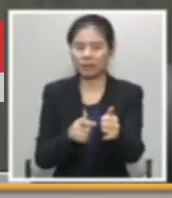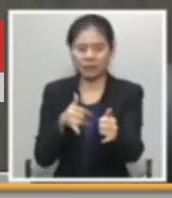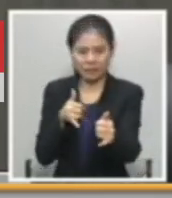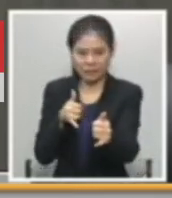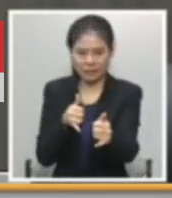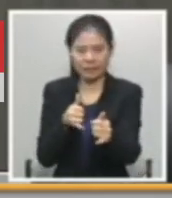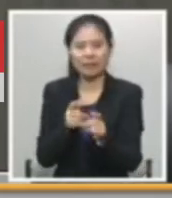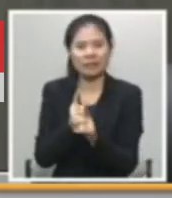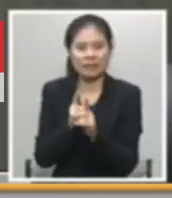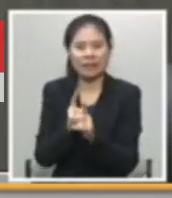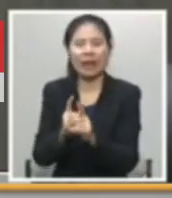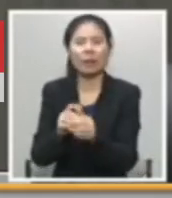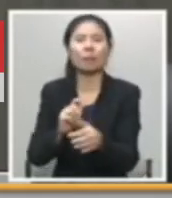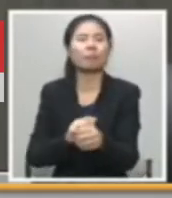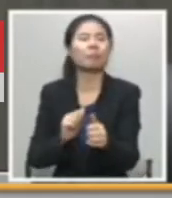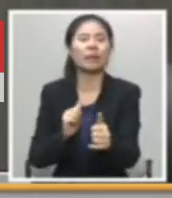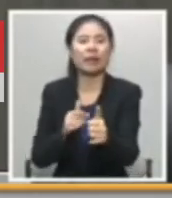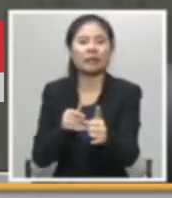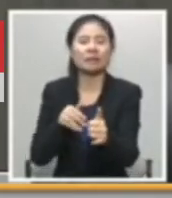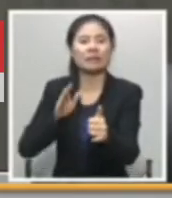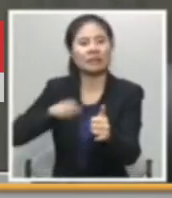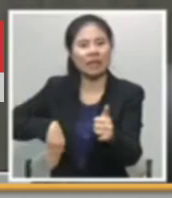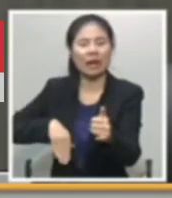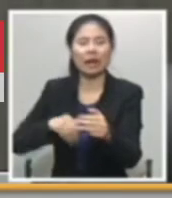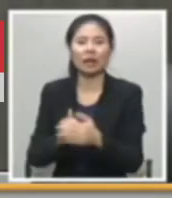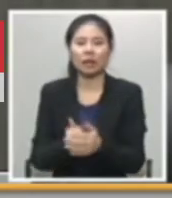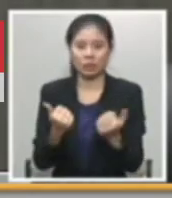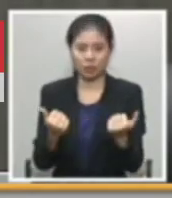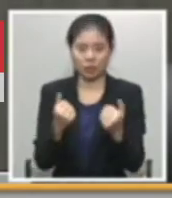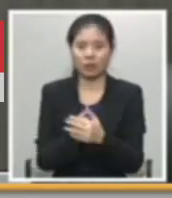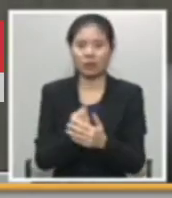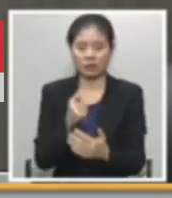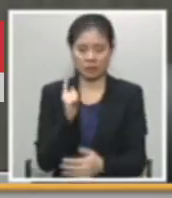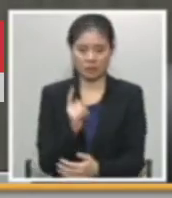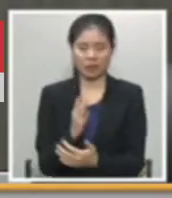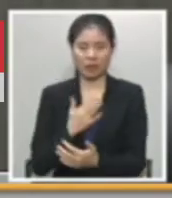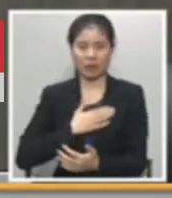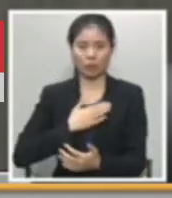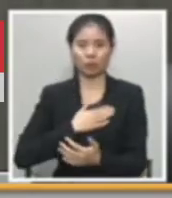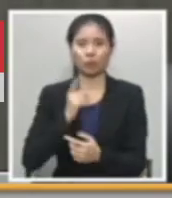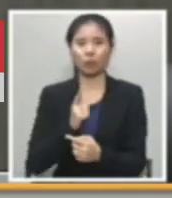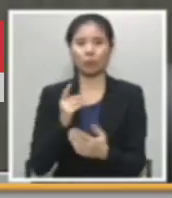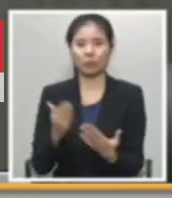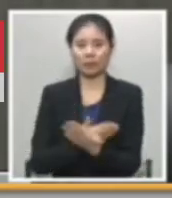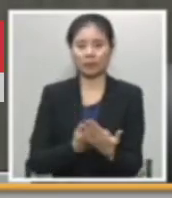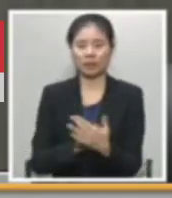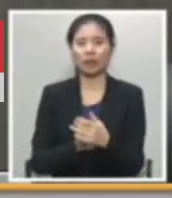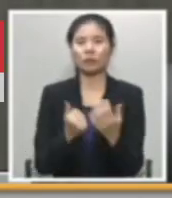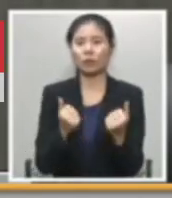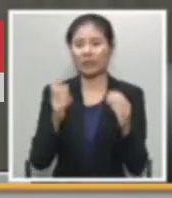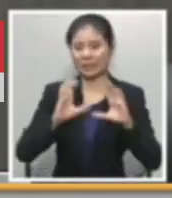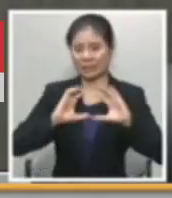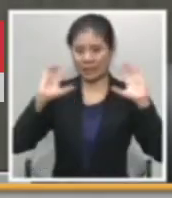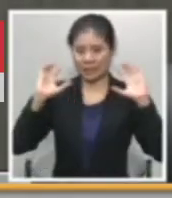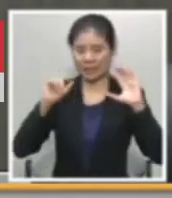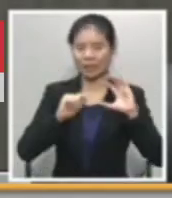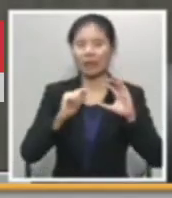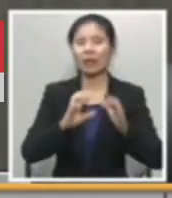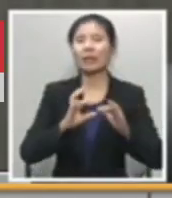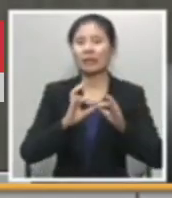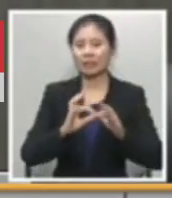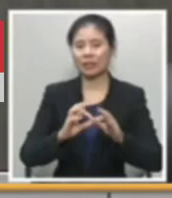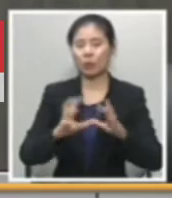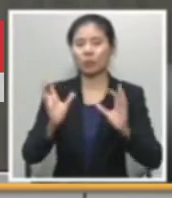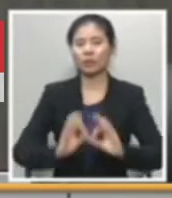ที่เรากำลังพิจารณาอยู่ในวันนี้เมื่อเหลือการลงทุนภาครัฐเป็นองค์ประกอบสำคั